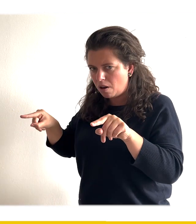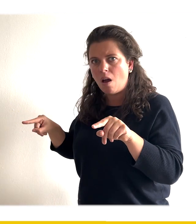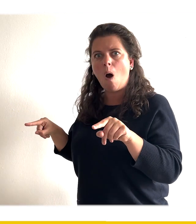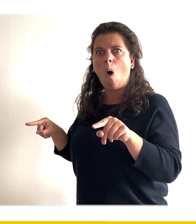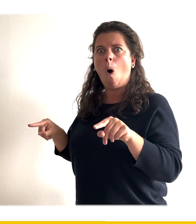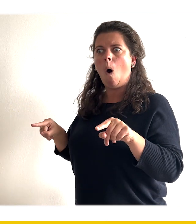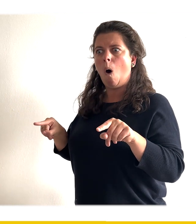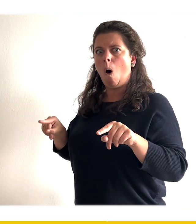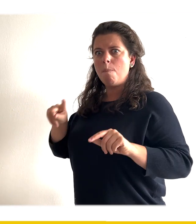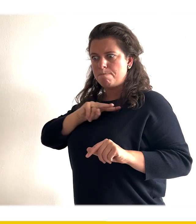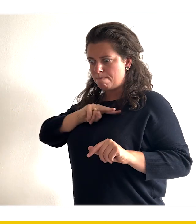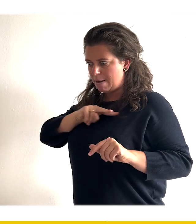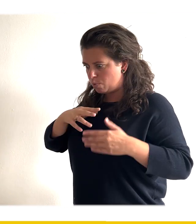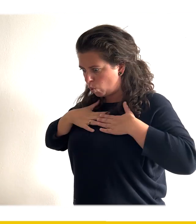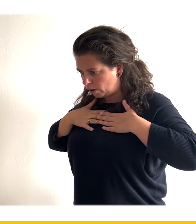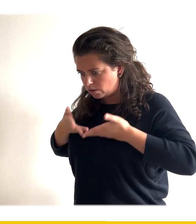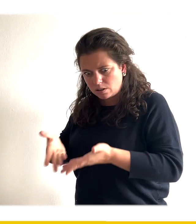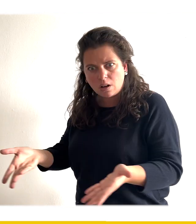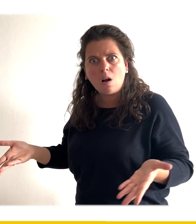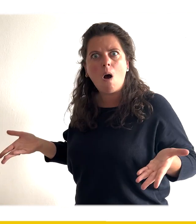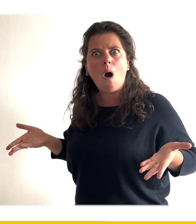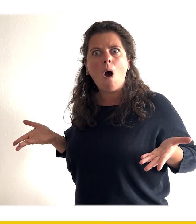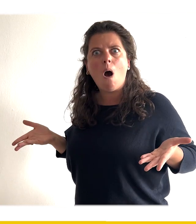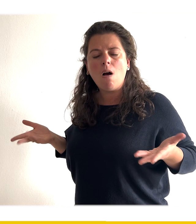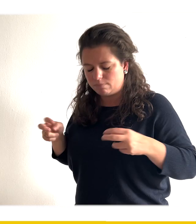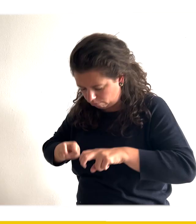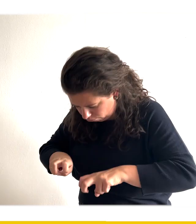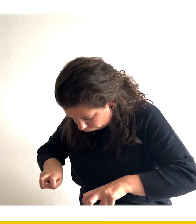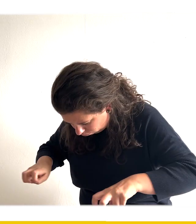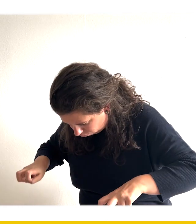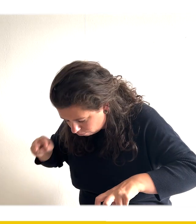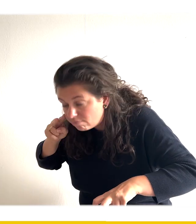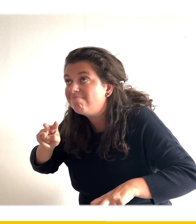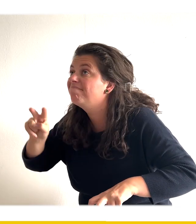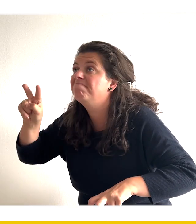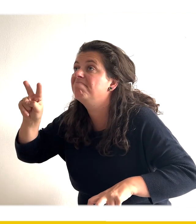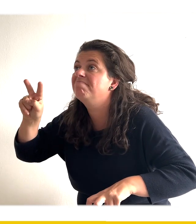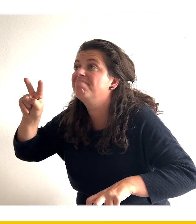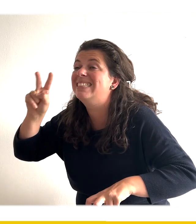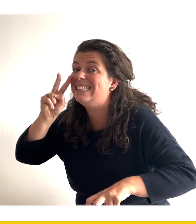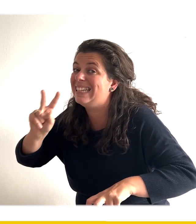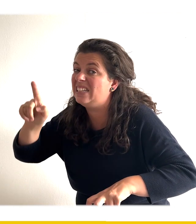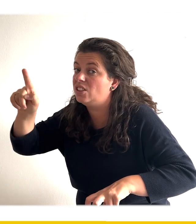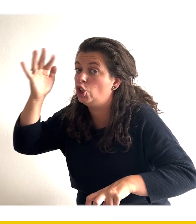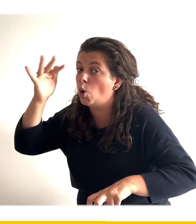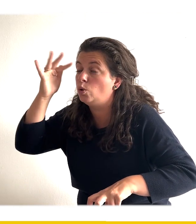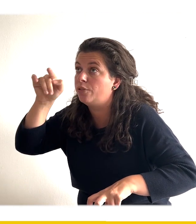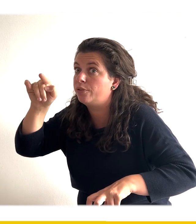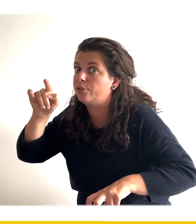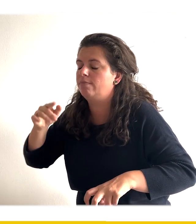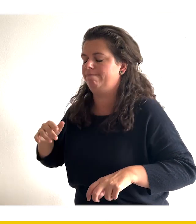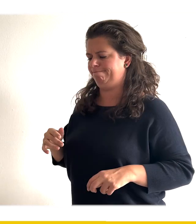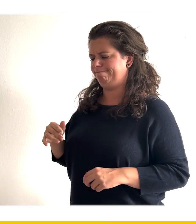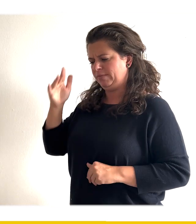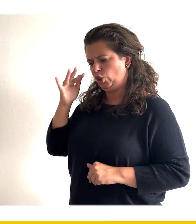broers. Ze zien niet dat hij Jozef is. Jozef denkt snel na. Ze hebben